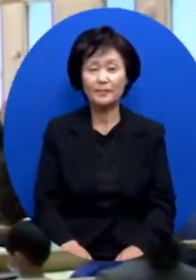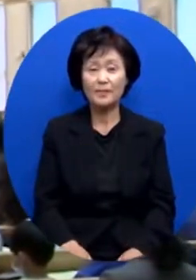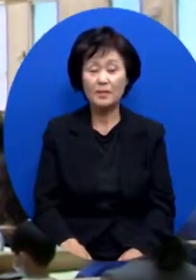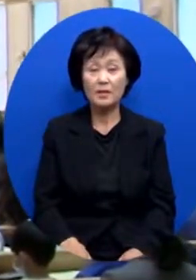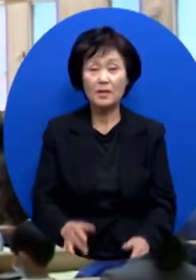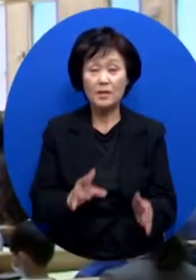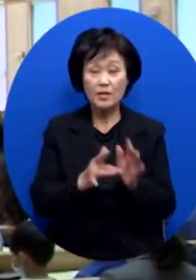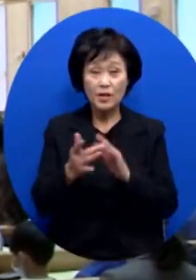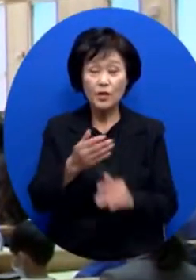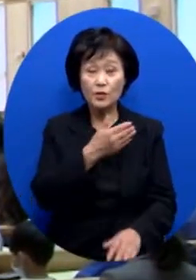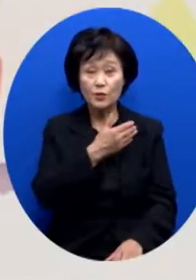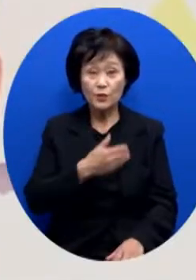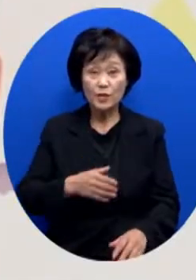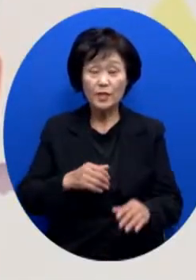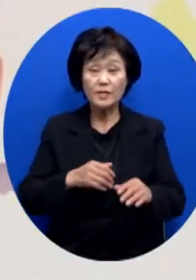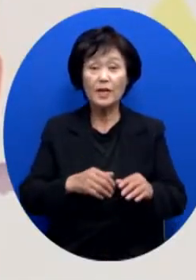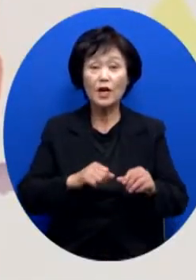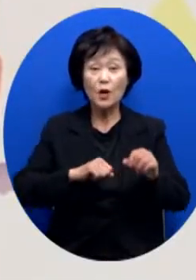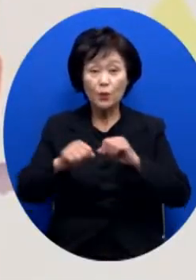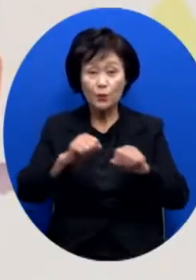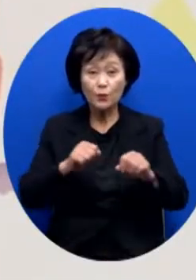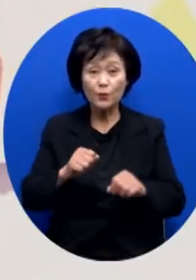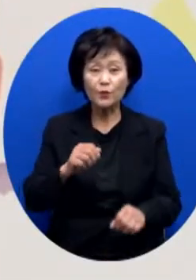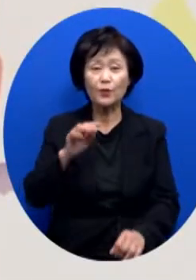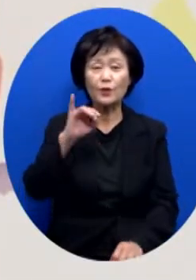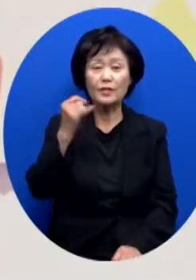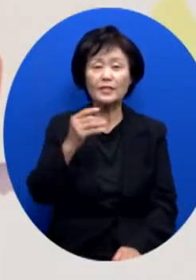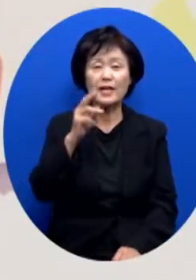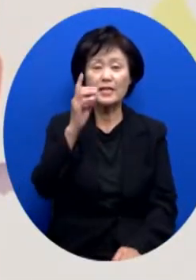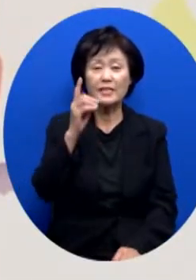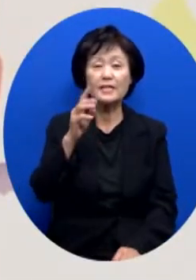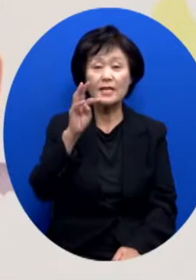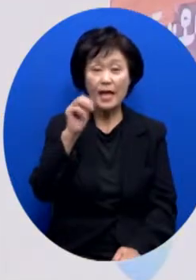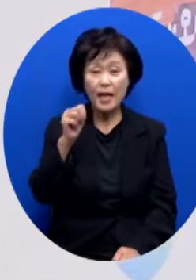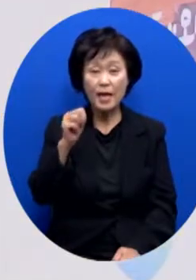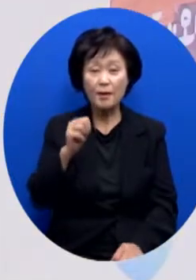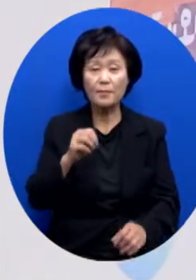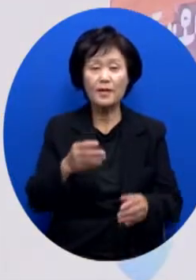예수제자운동 JDM이 개척 45주년을 맞아 감사축전을 개최했습니다.